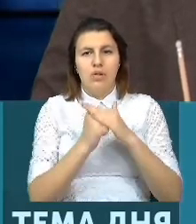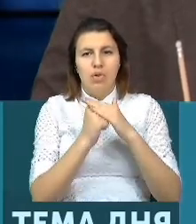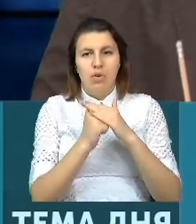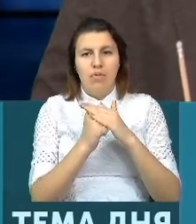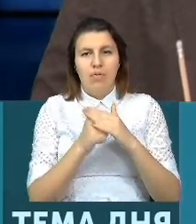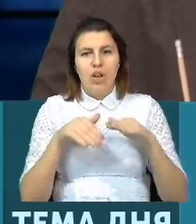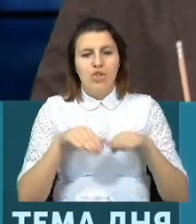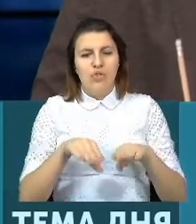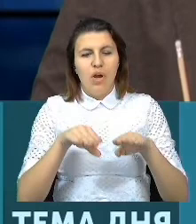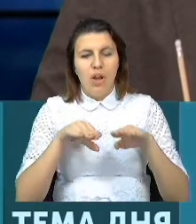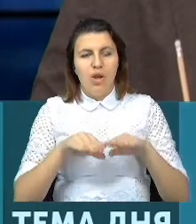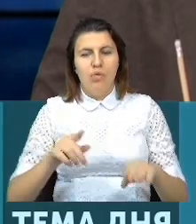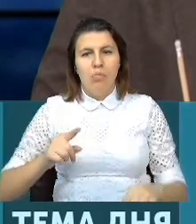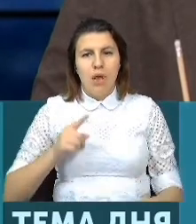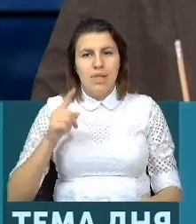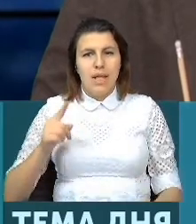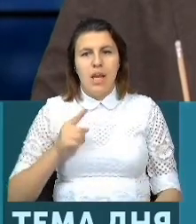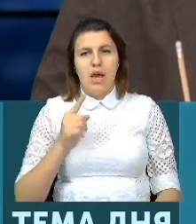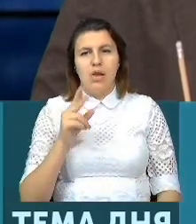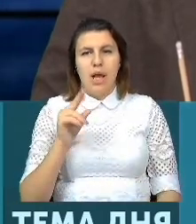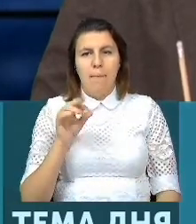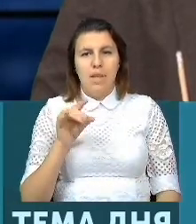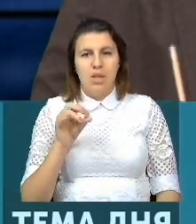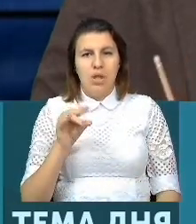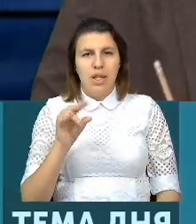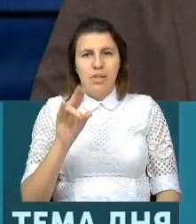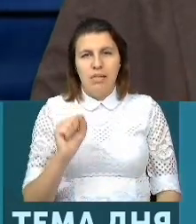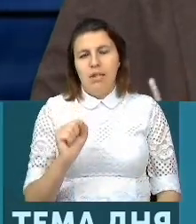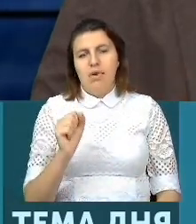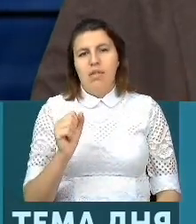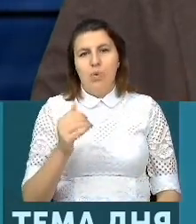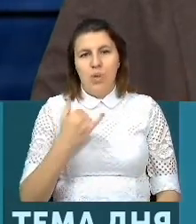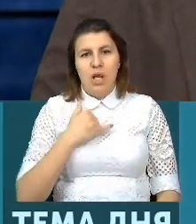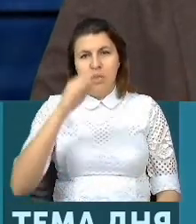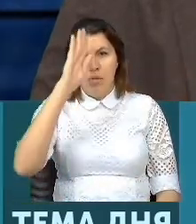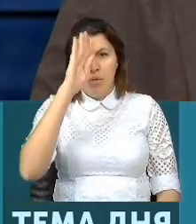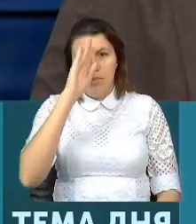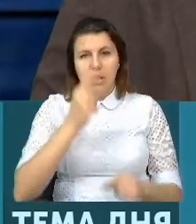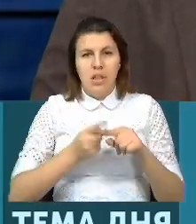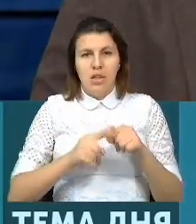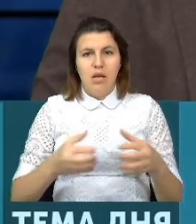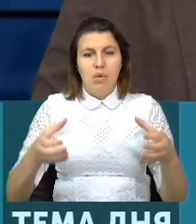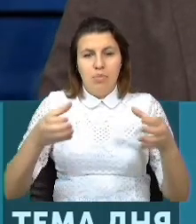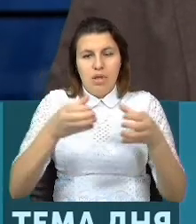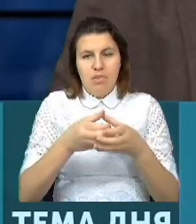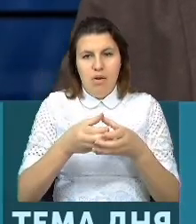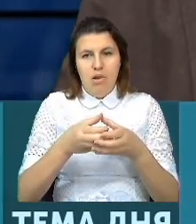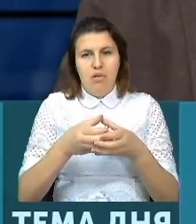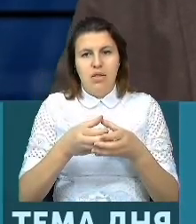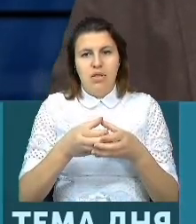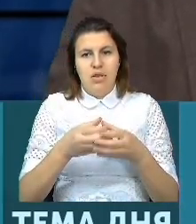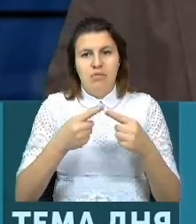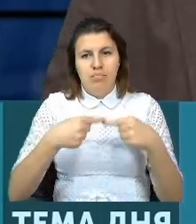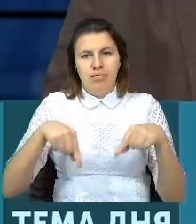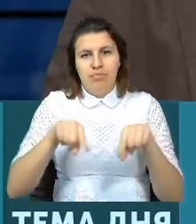майстерню, заснувала Капіталіна. У нас хлопці, які об'єдналися у нас навколо любові до музики, створили